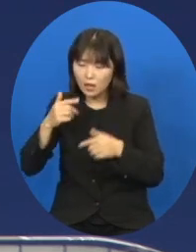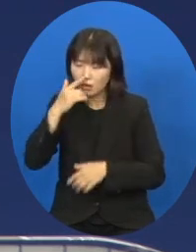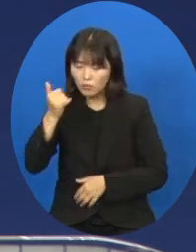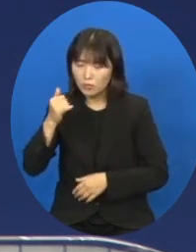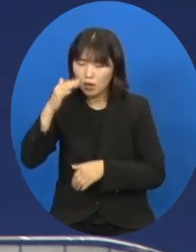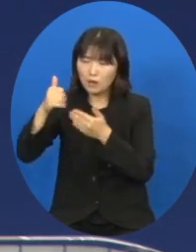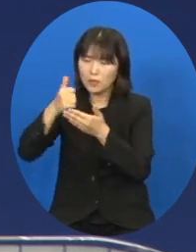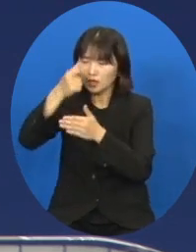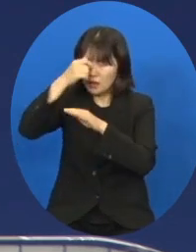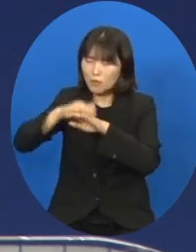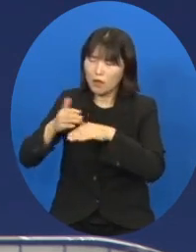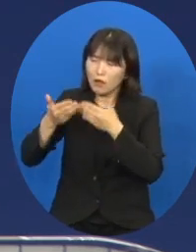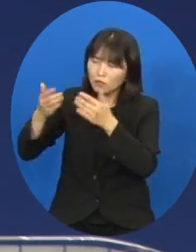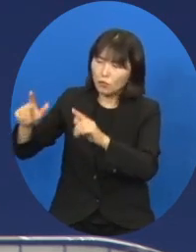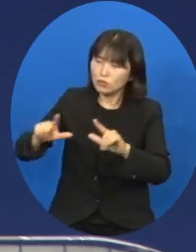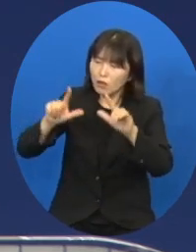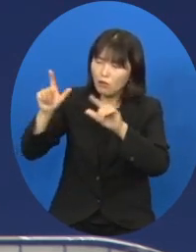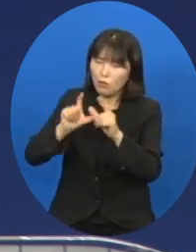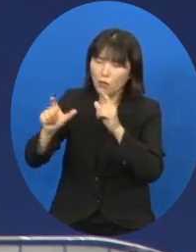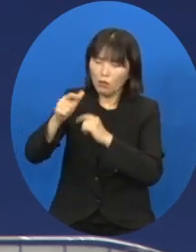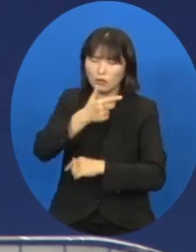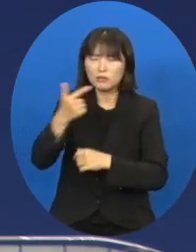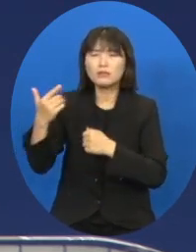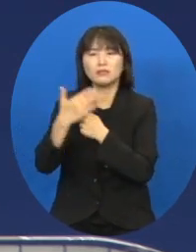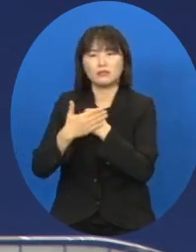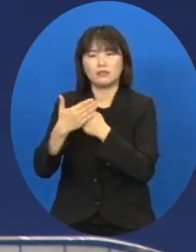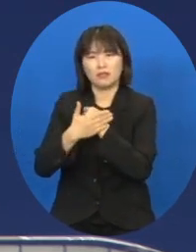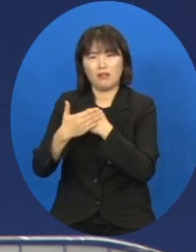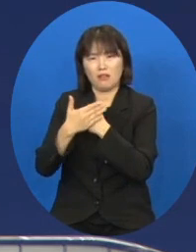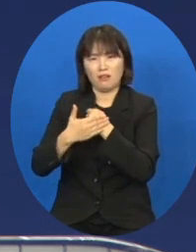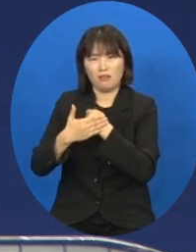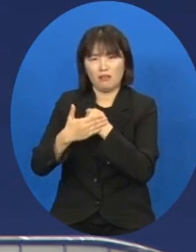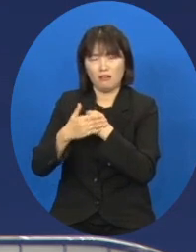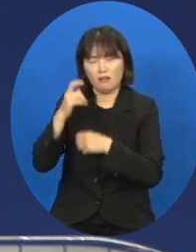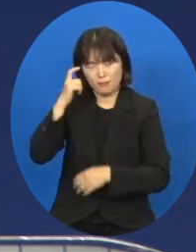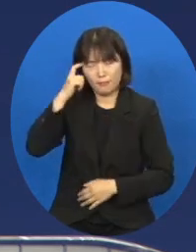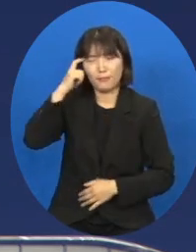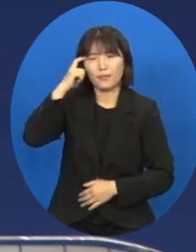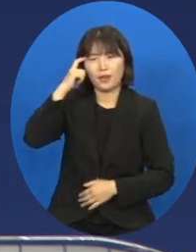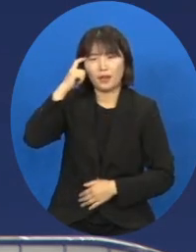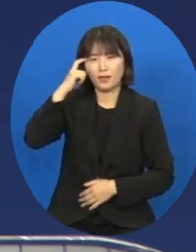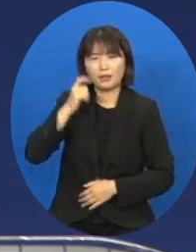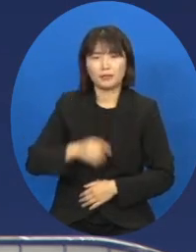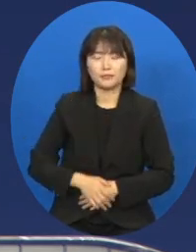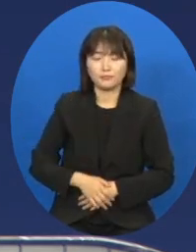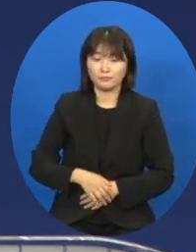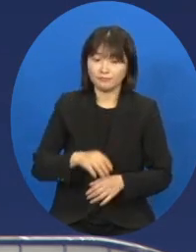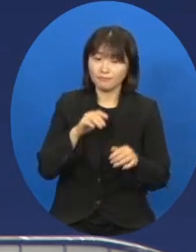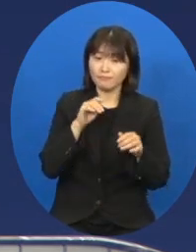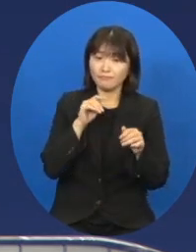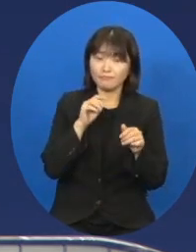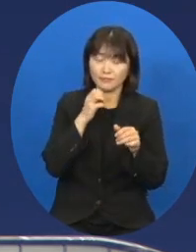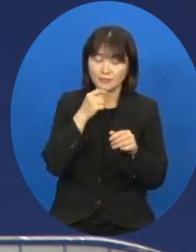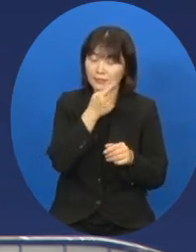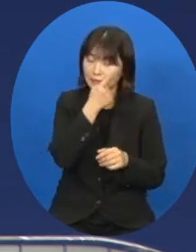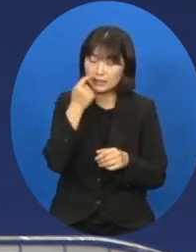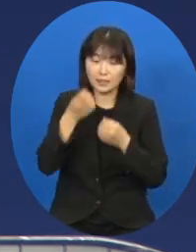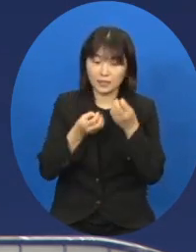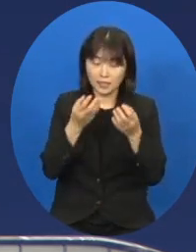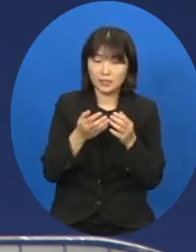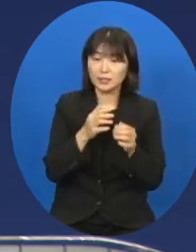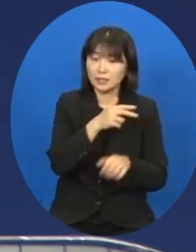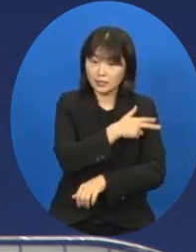예배드리고 사는 것은 더큰 은혜가 아니냐? 그 깨달았다고. 이분이 학교 교사신데,